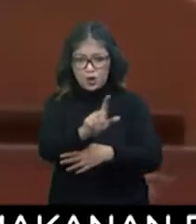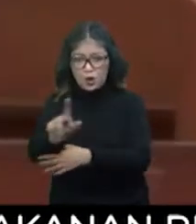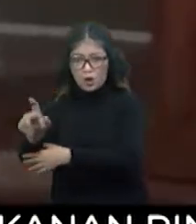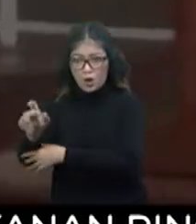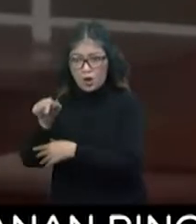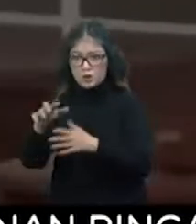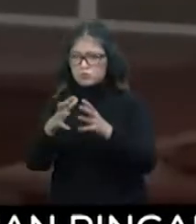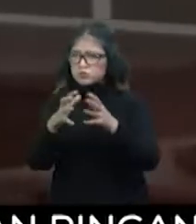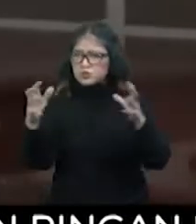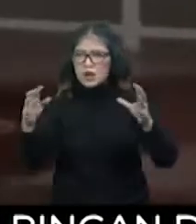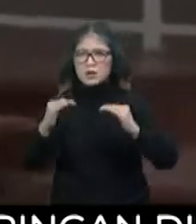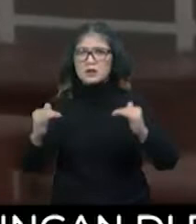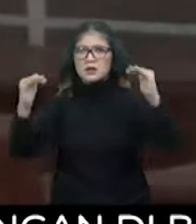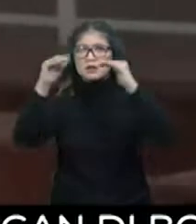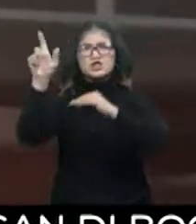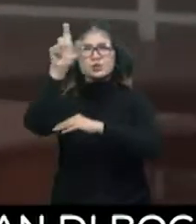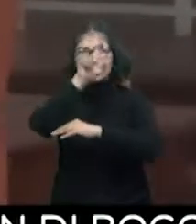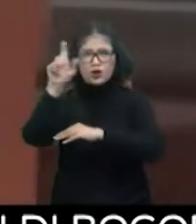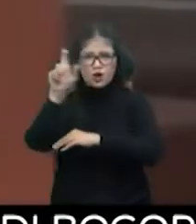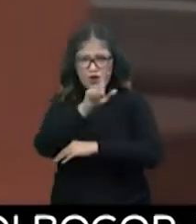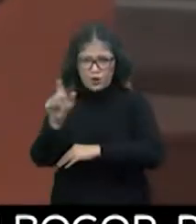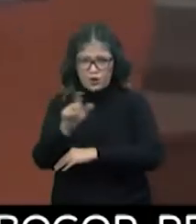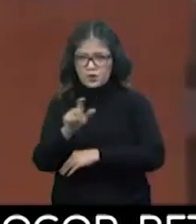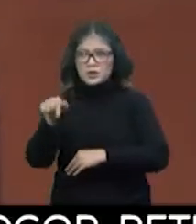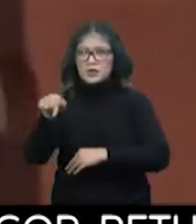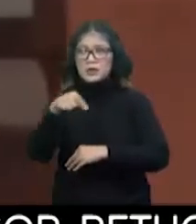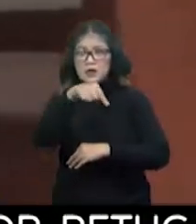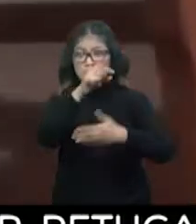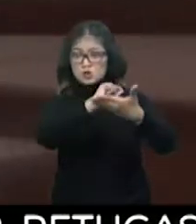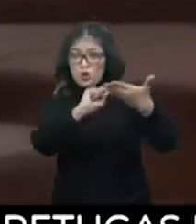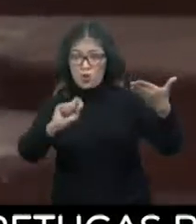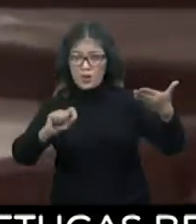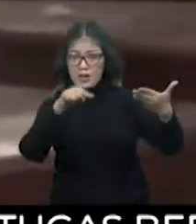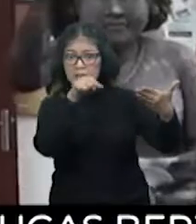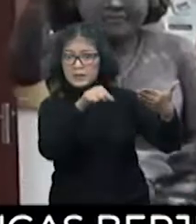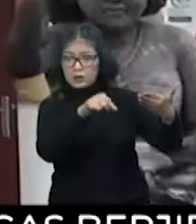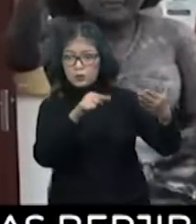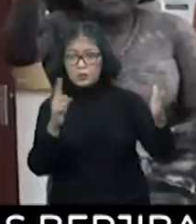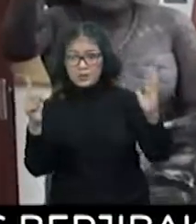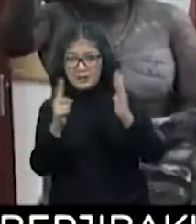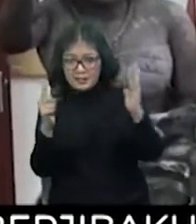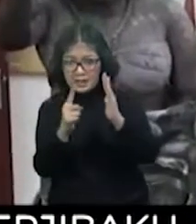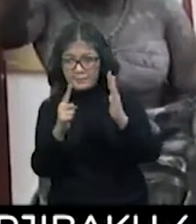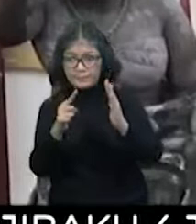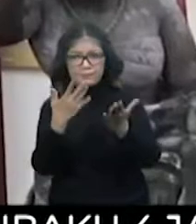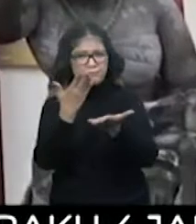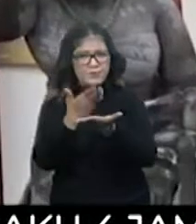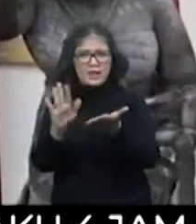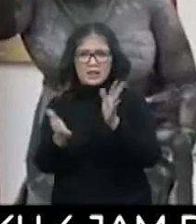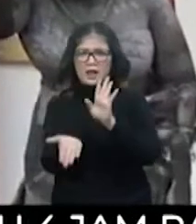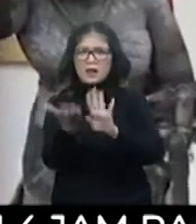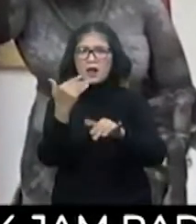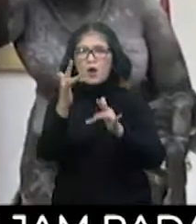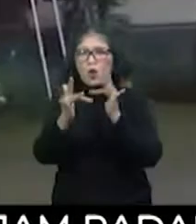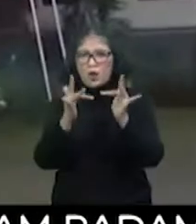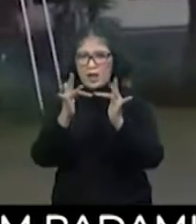penyebaran COVID-19. PTM 100% di SMA Negeri 7 Denpasar Bali dihentikan sementara setelah 20 siswa kelas 12